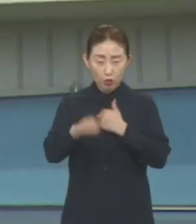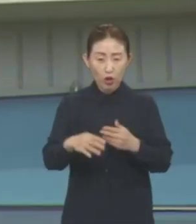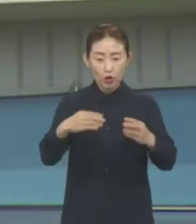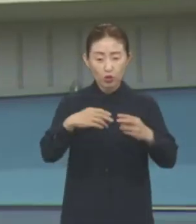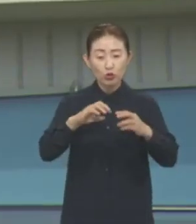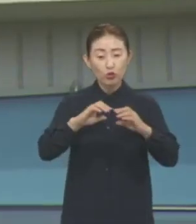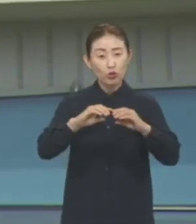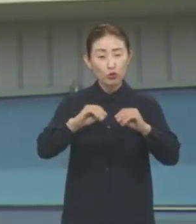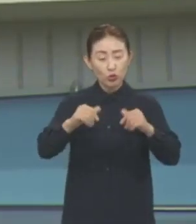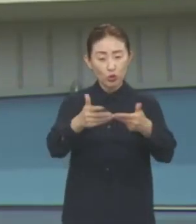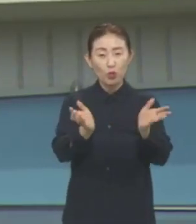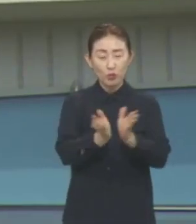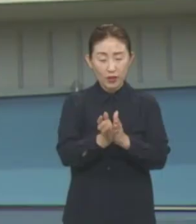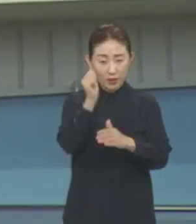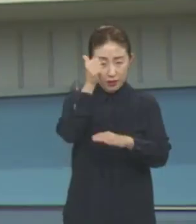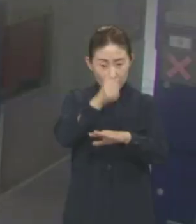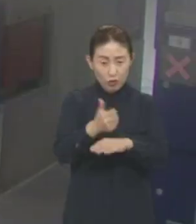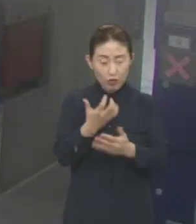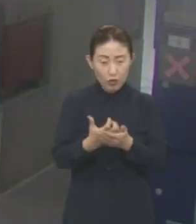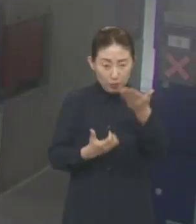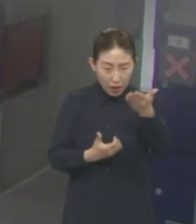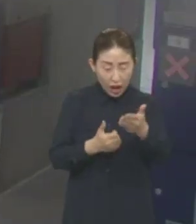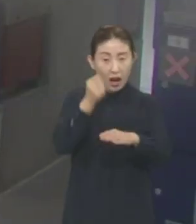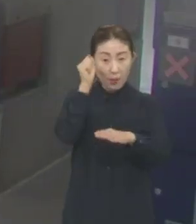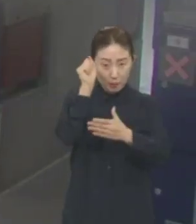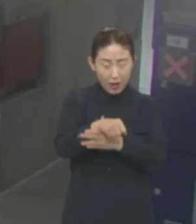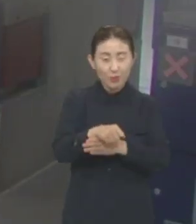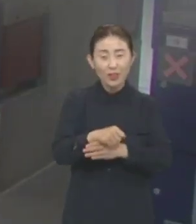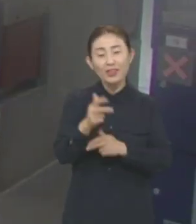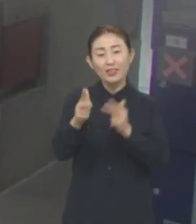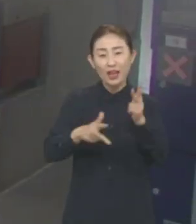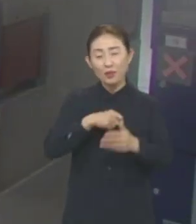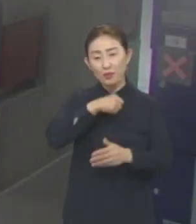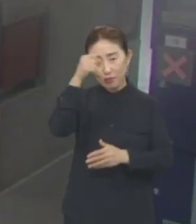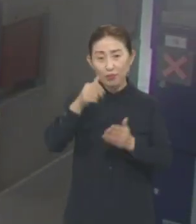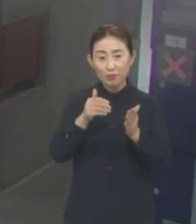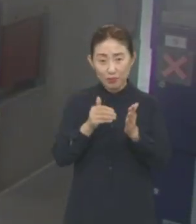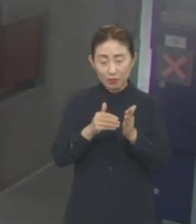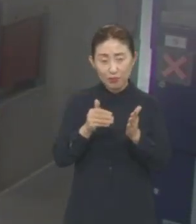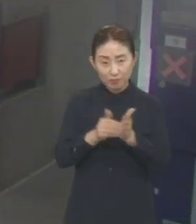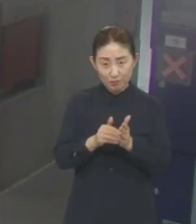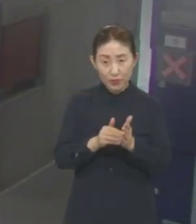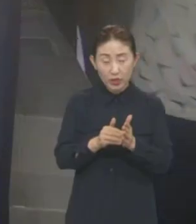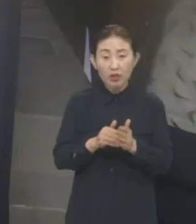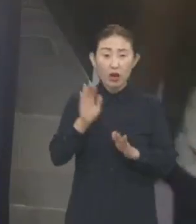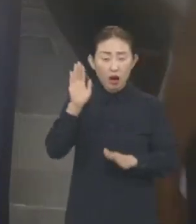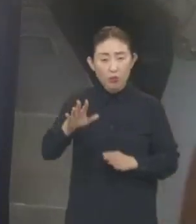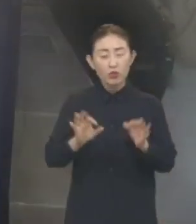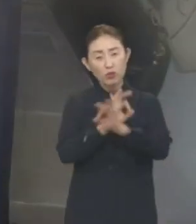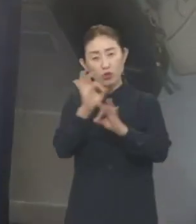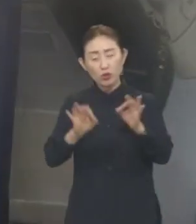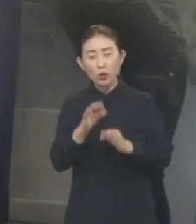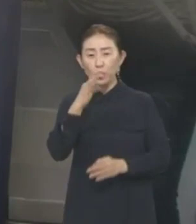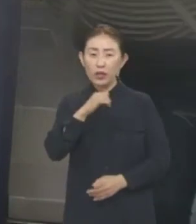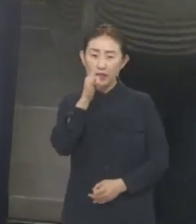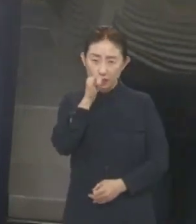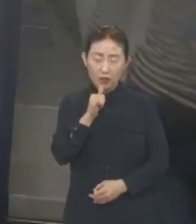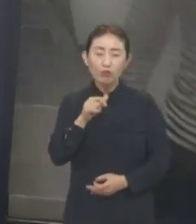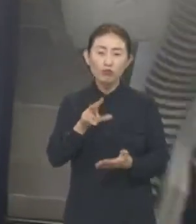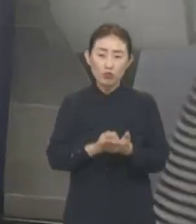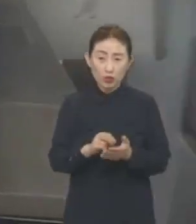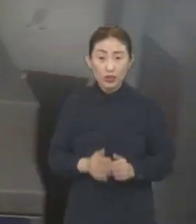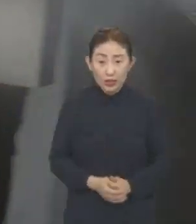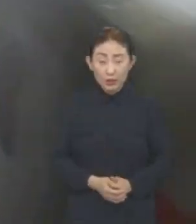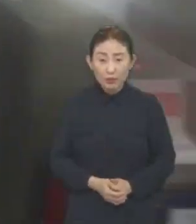승인을 얻으면 사업이 확정됩니다. 성공 여부는 앞으로 경제성을 얼마나 확보하는가에 달렸습니다. 기존 철도